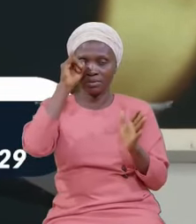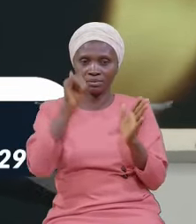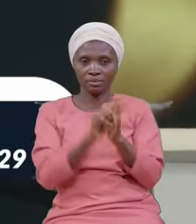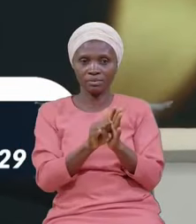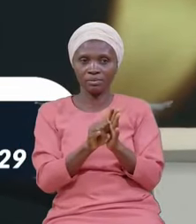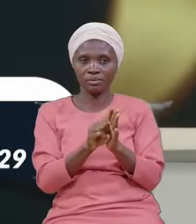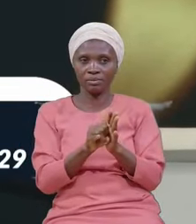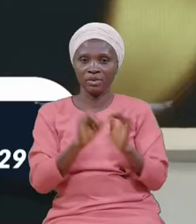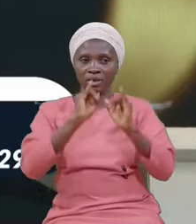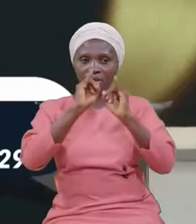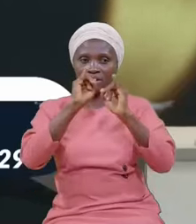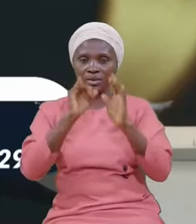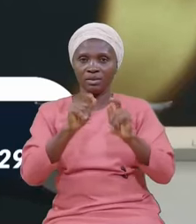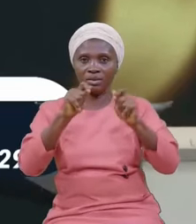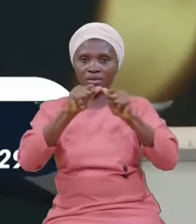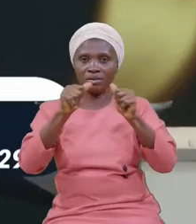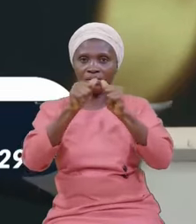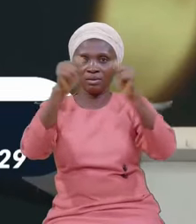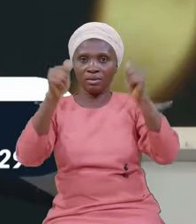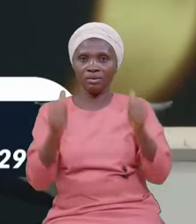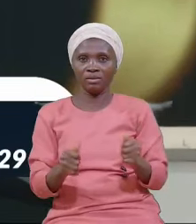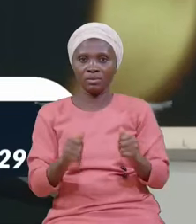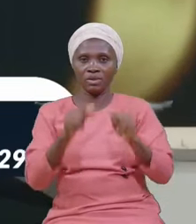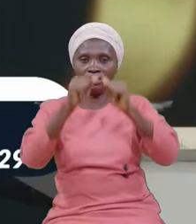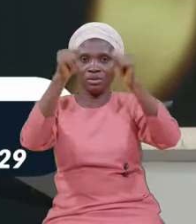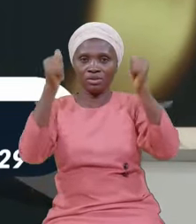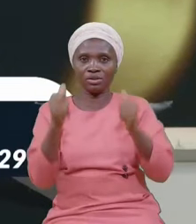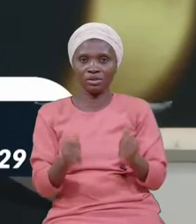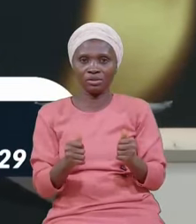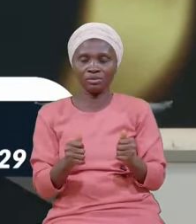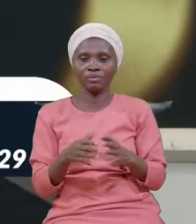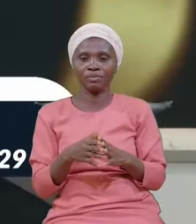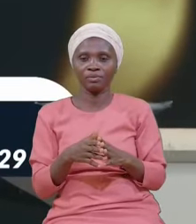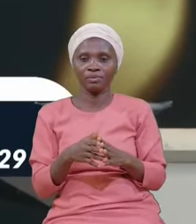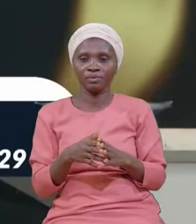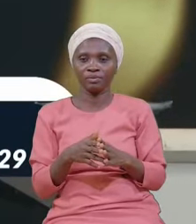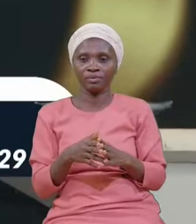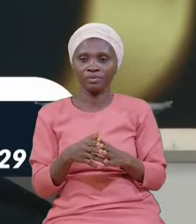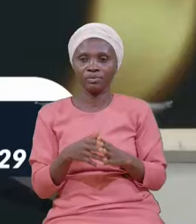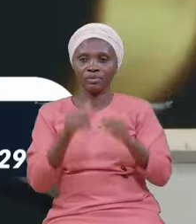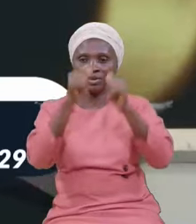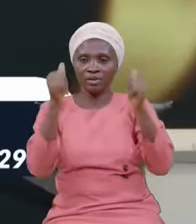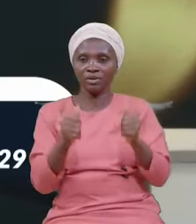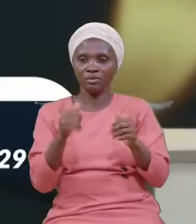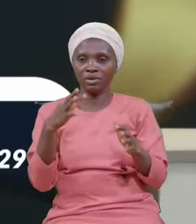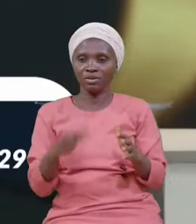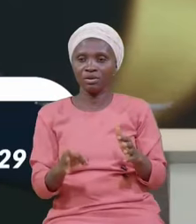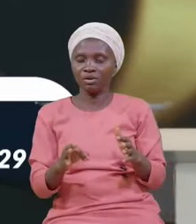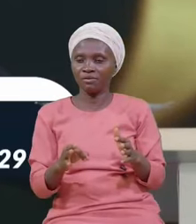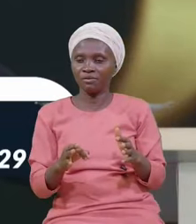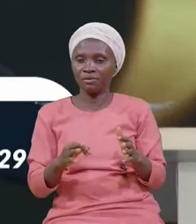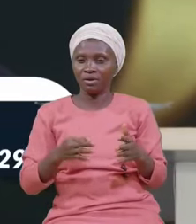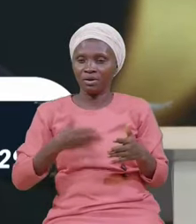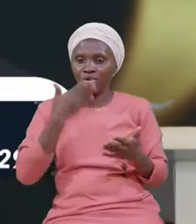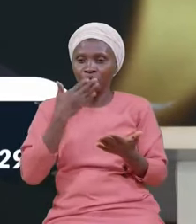lui brillant à travers les saints. L'image de splendeur brillant à